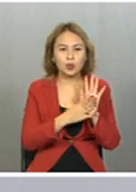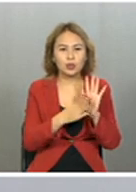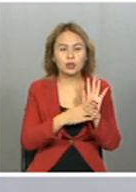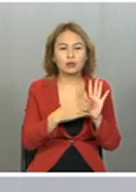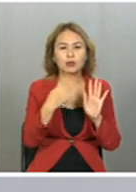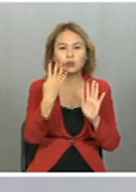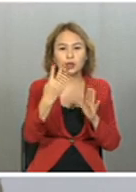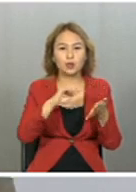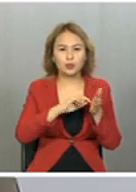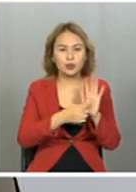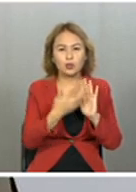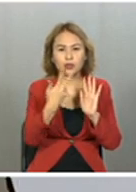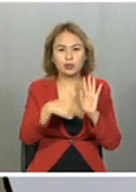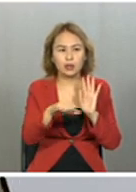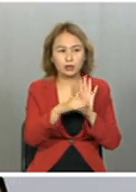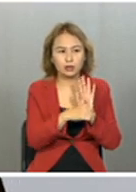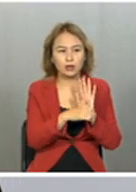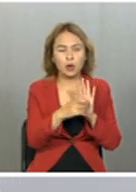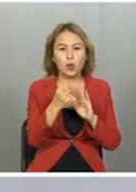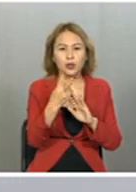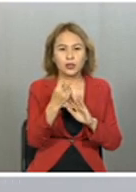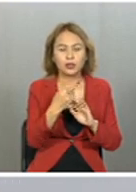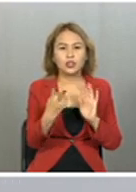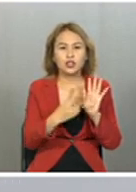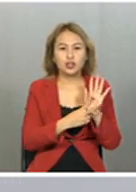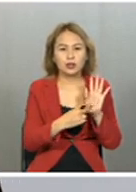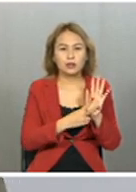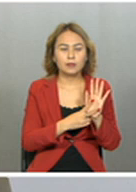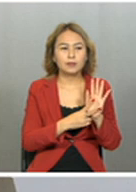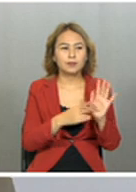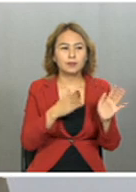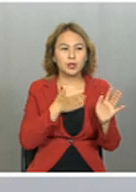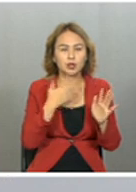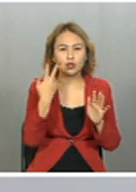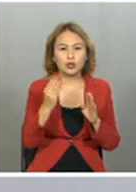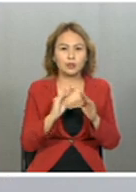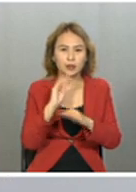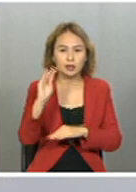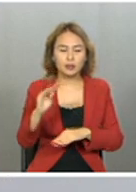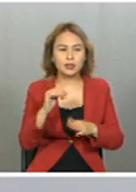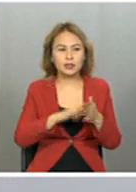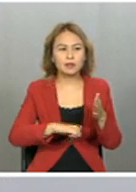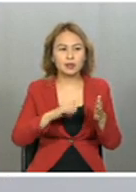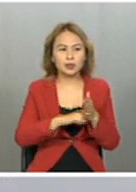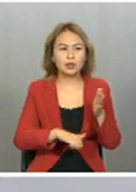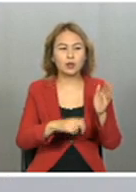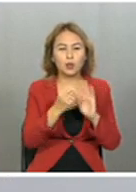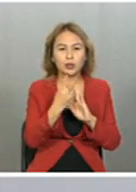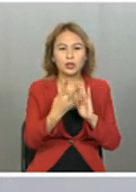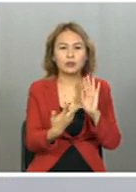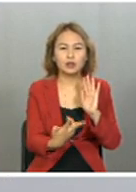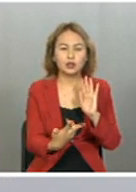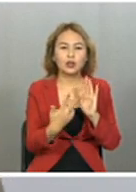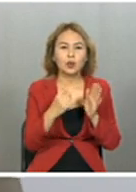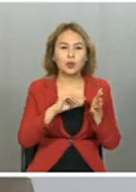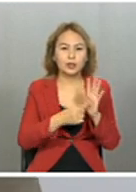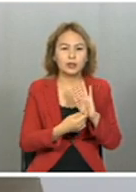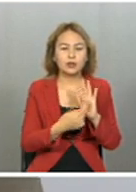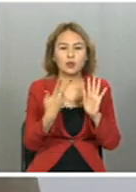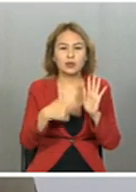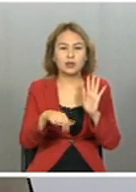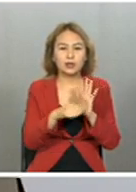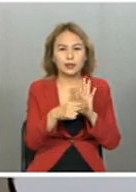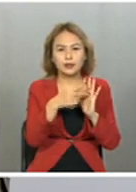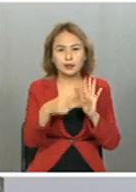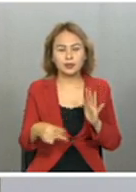көбейтсем 36, ал 12-ден 7-ге мен 3-тен беремін, себебі 12 мен 3-тің көбейтінсі 36-ға